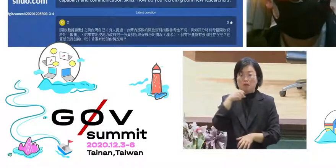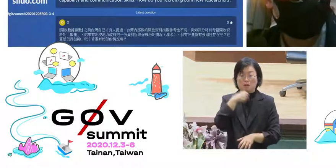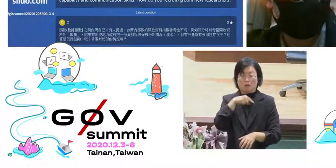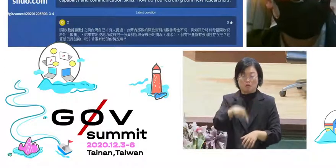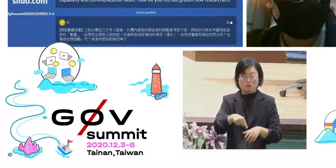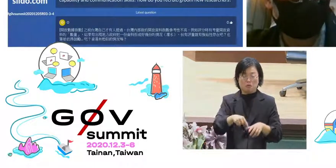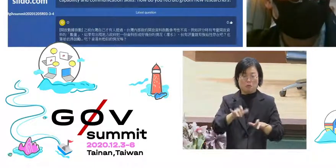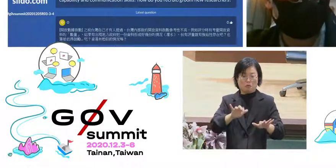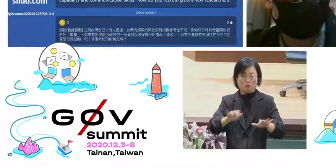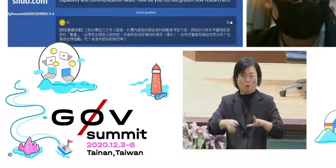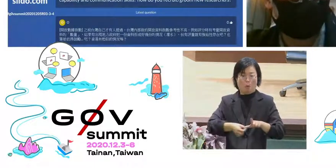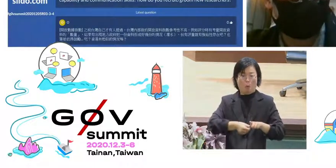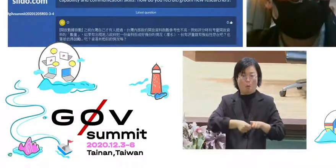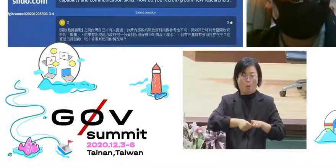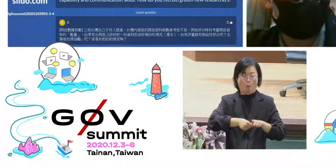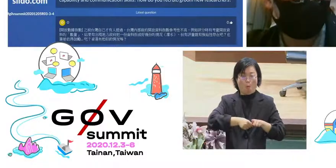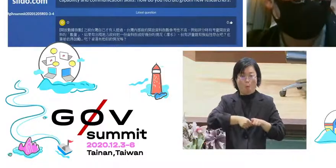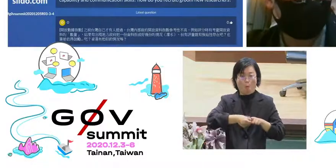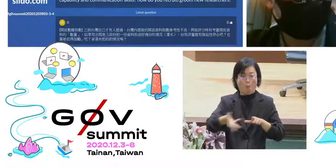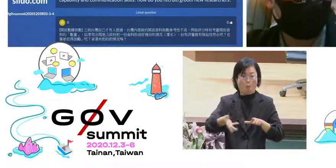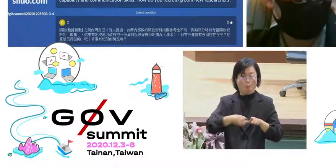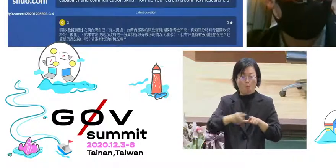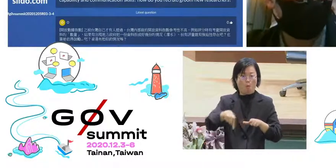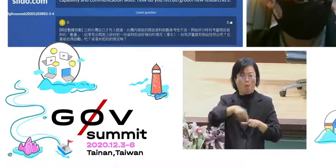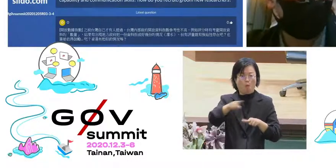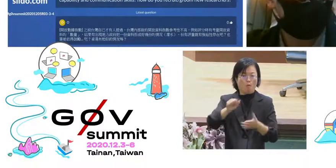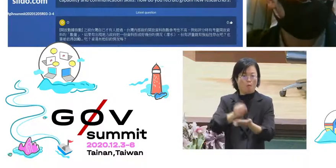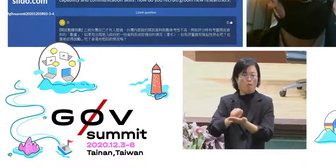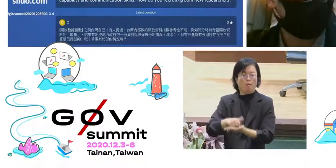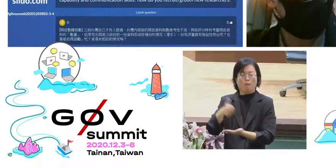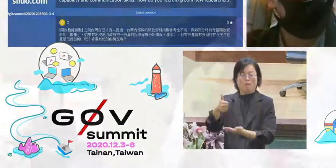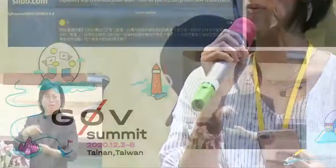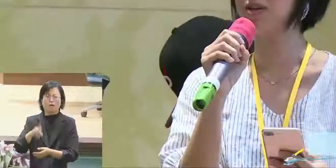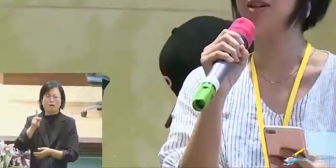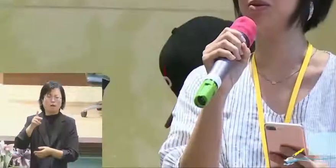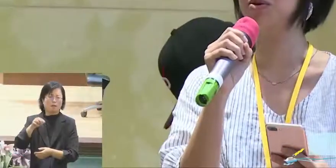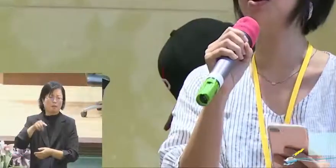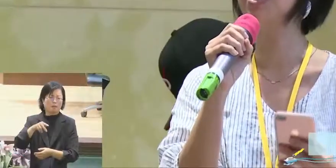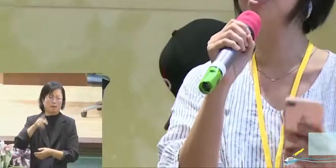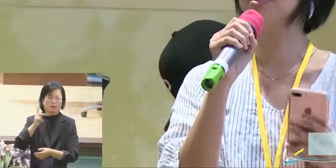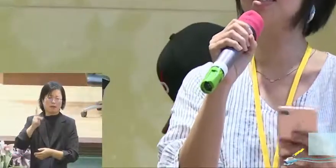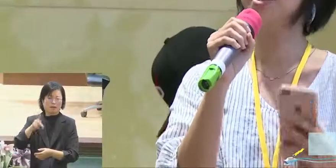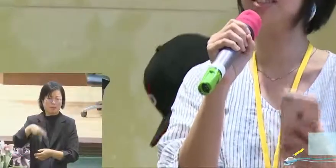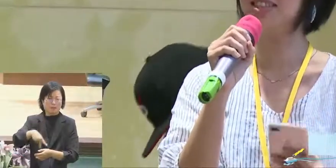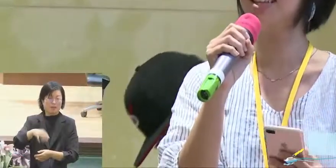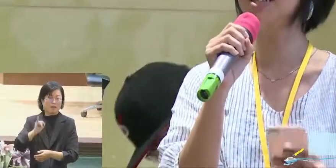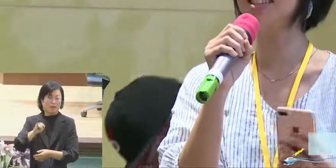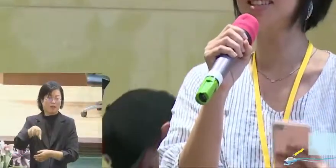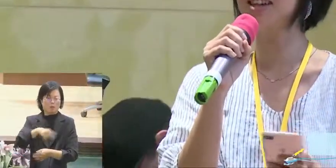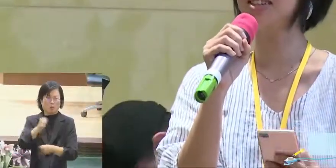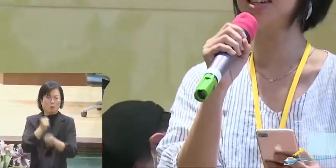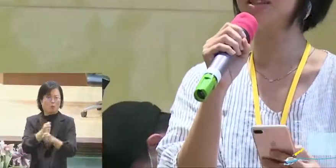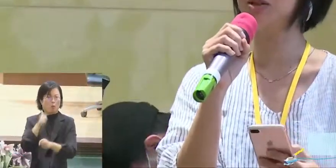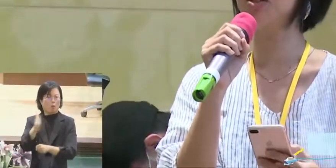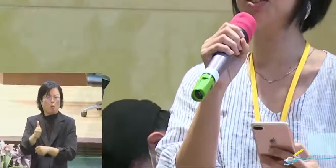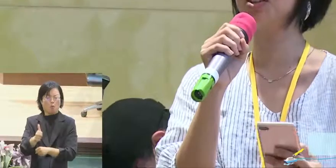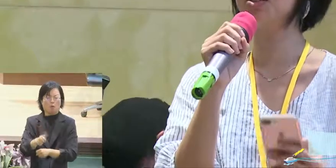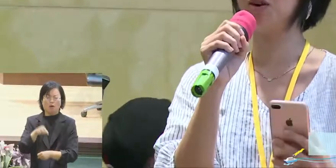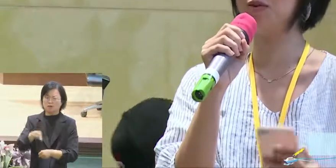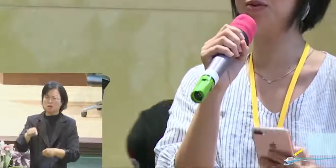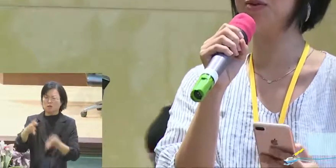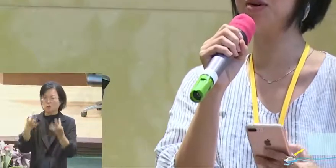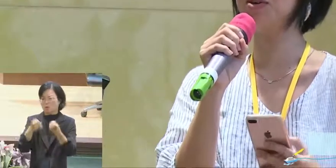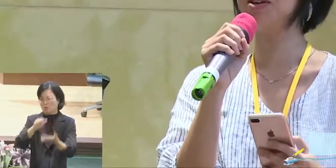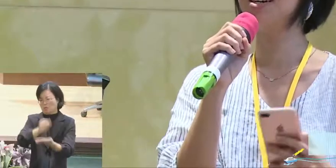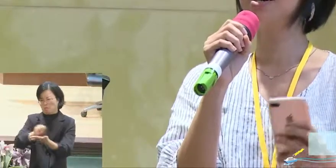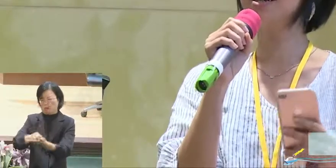的表现非常好，似乎就是因为为了 KPI 公务人员使命做出了很多资料集，但那些资料集可能都是